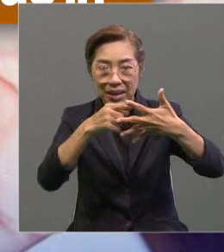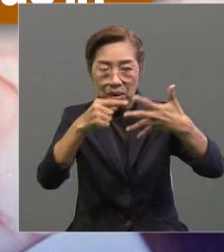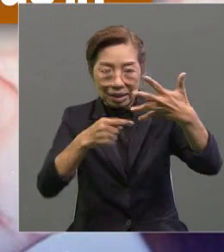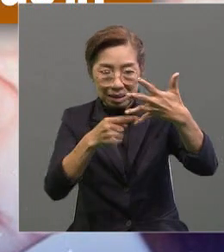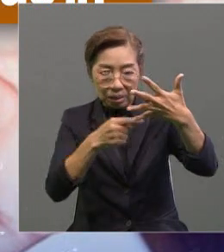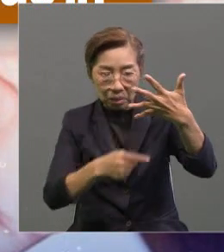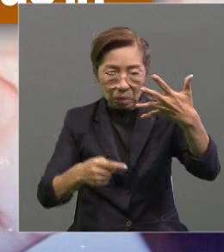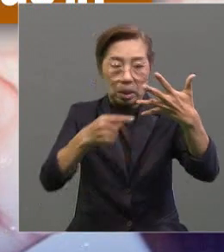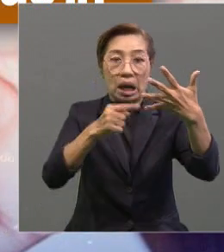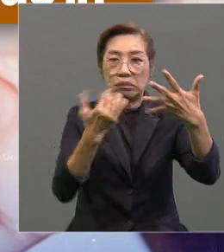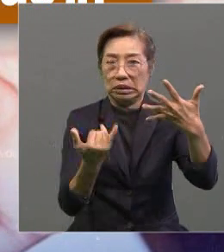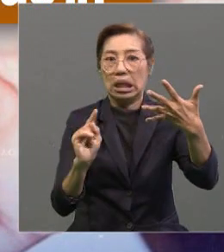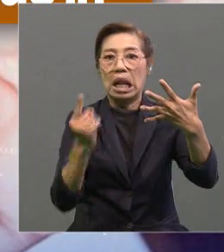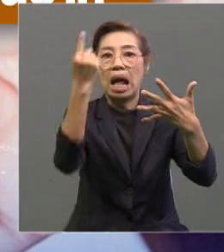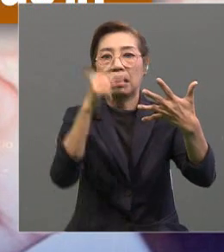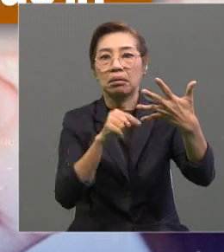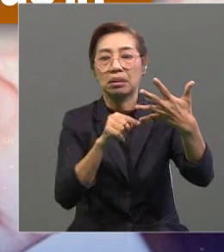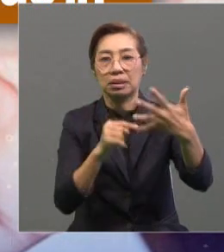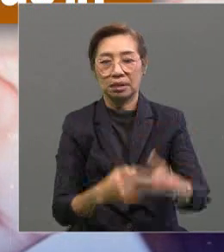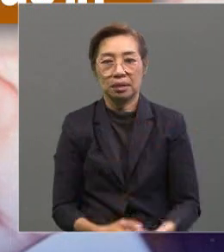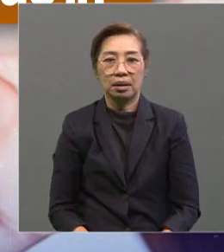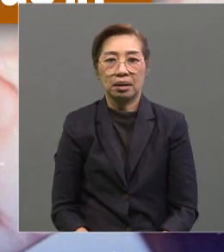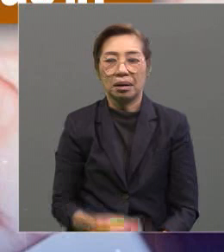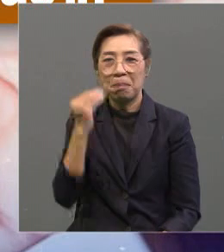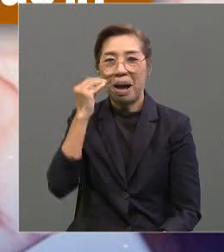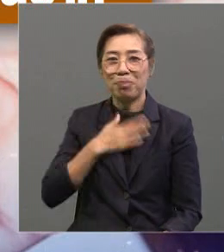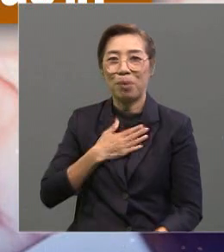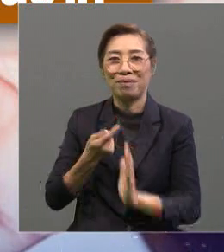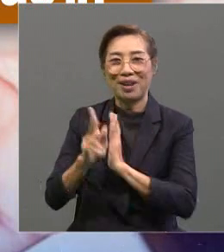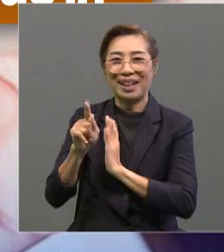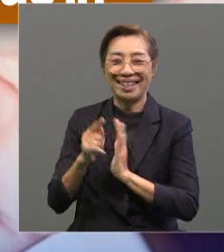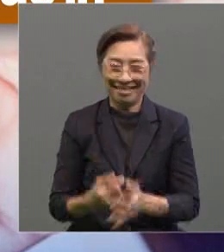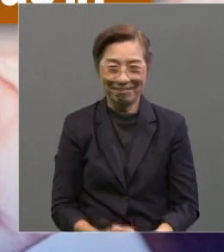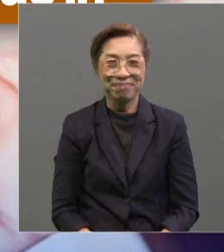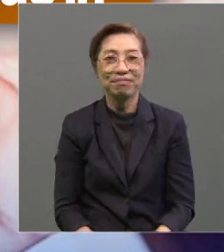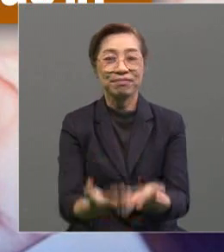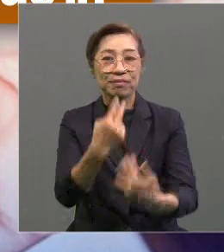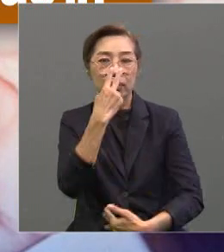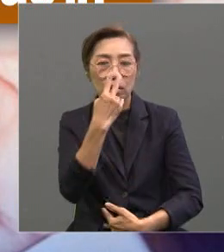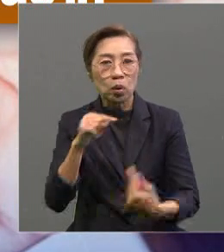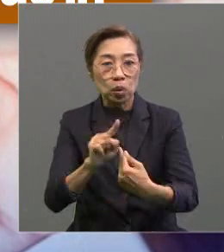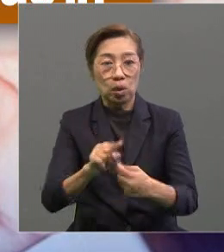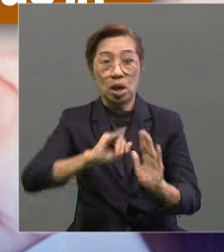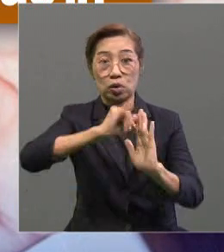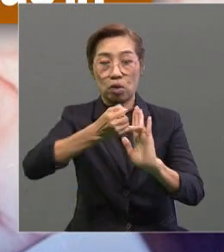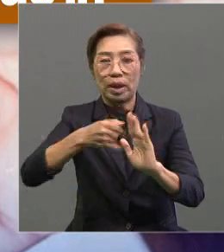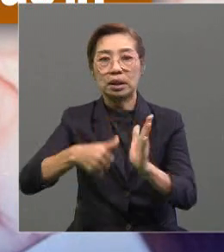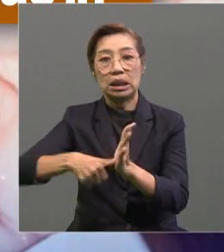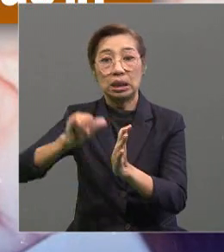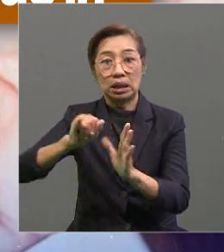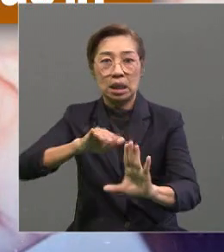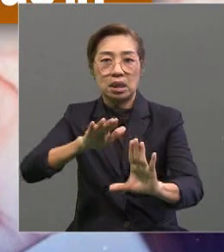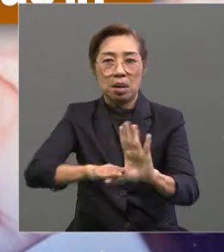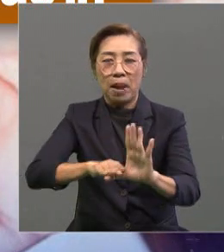แรกวันนี้เป็นวันแรกด้วยนะคะอืบ้านผมเองอ่ะไปดูจังหวัดที่มีผู้ลงทะเบียนหนี้นอก